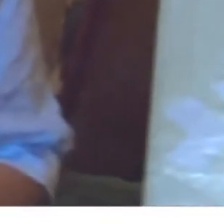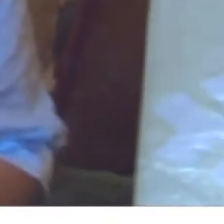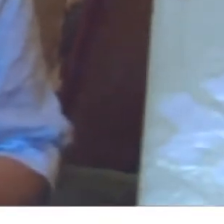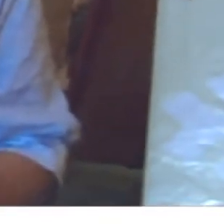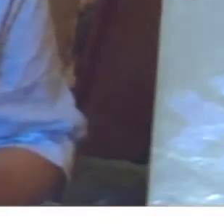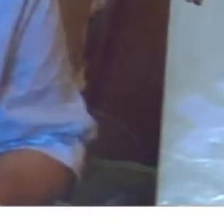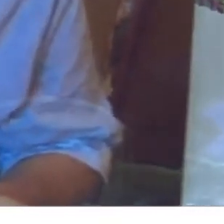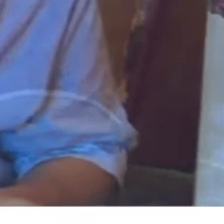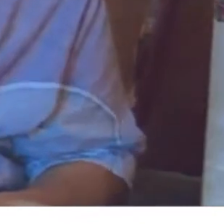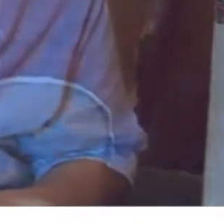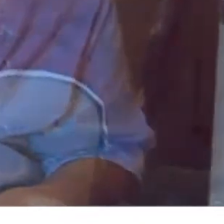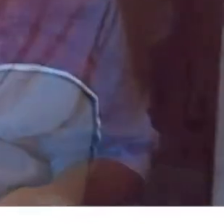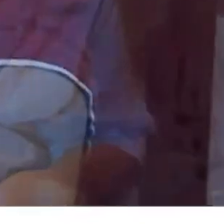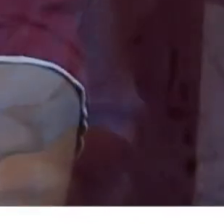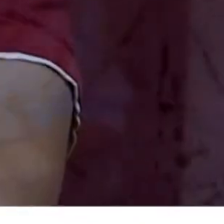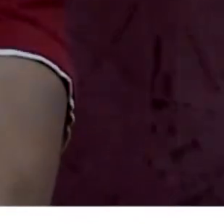болуы үшін